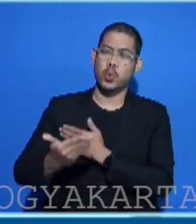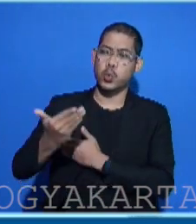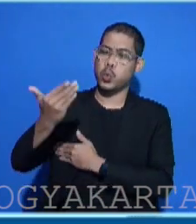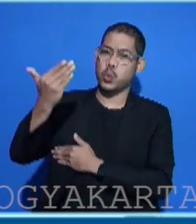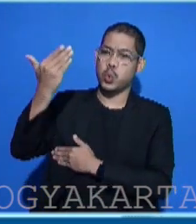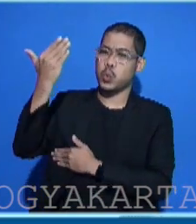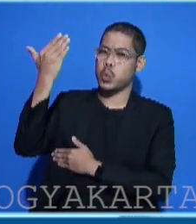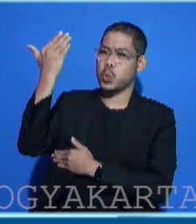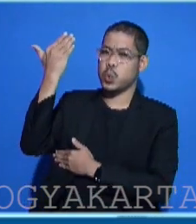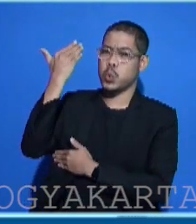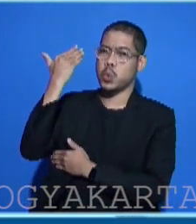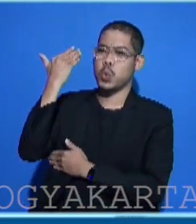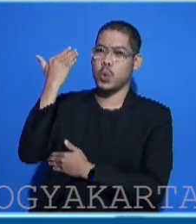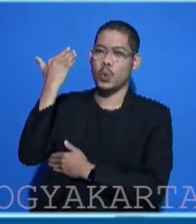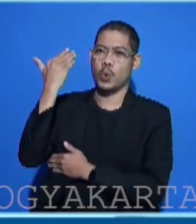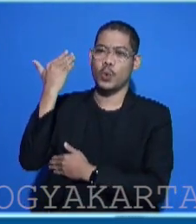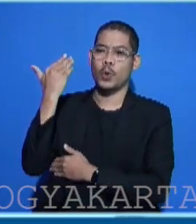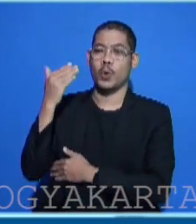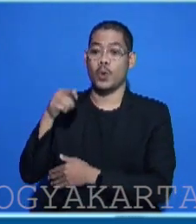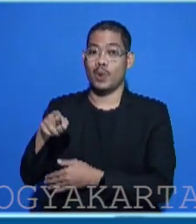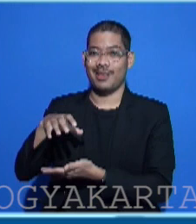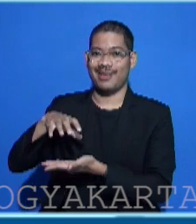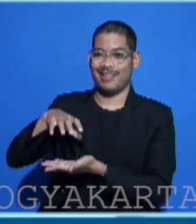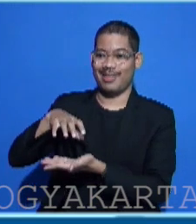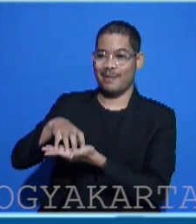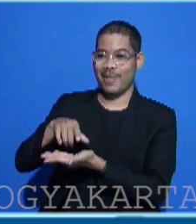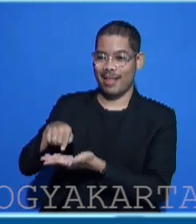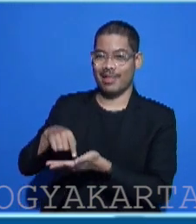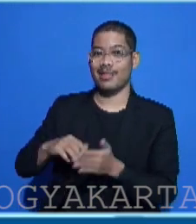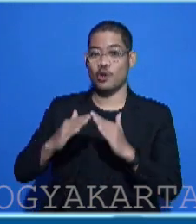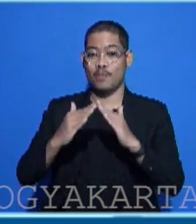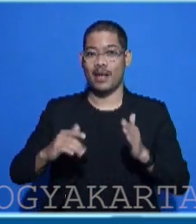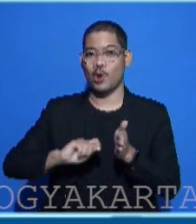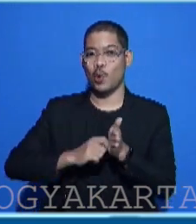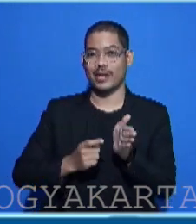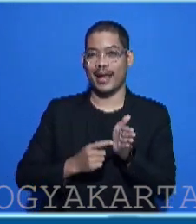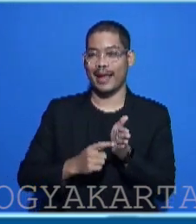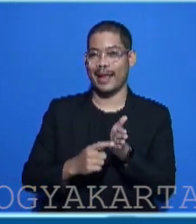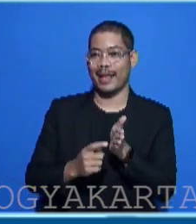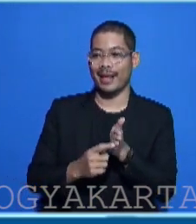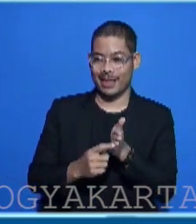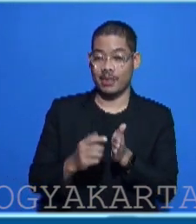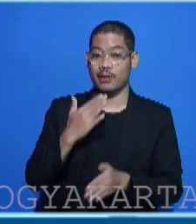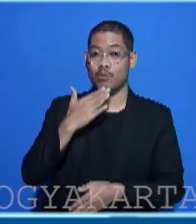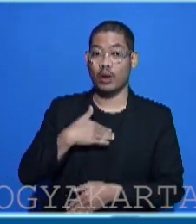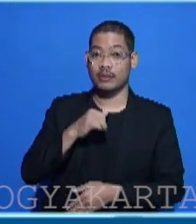sejarah rumah sandi meniko kagunganipun sembah purwokertosono